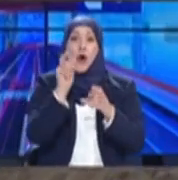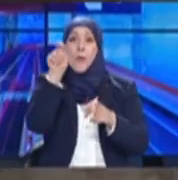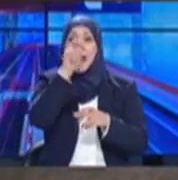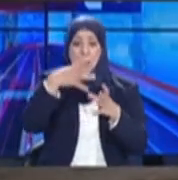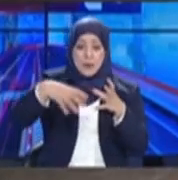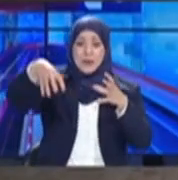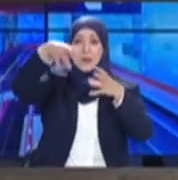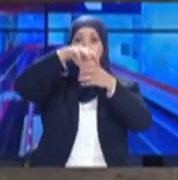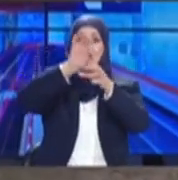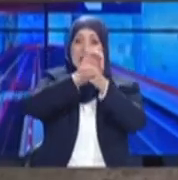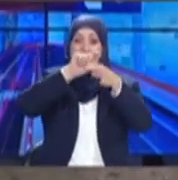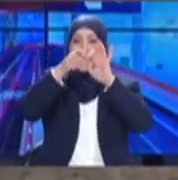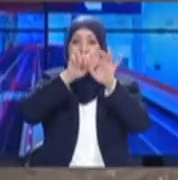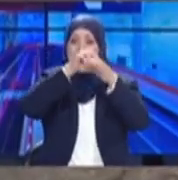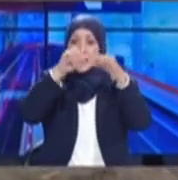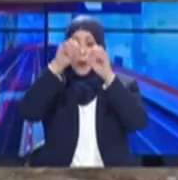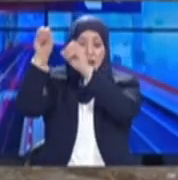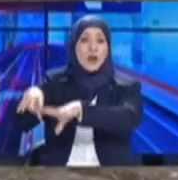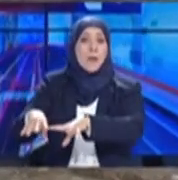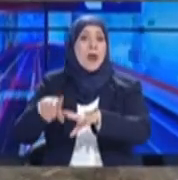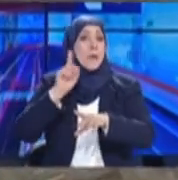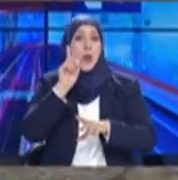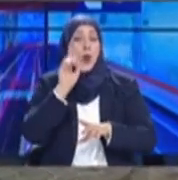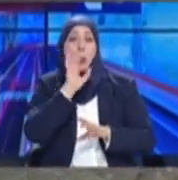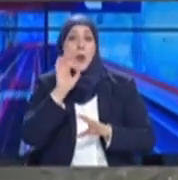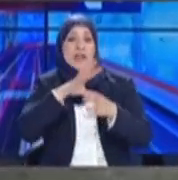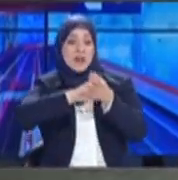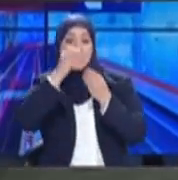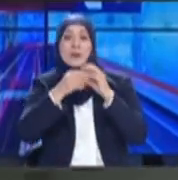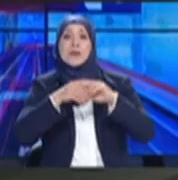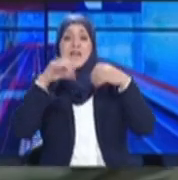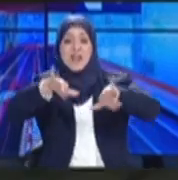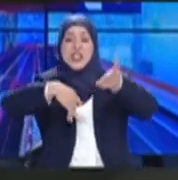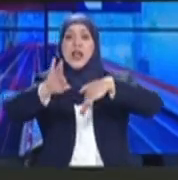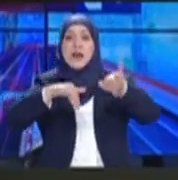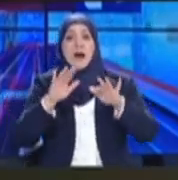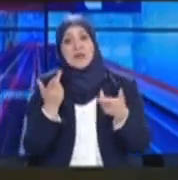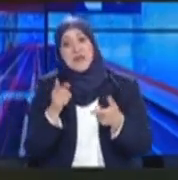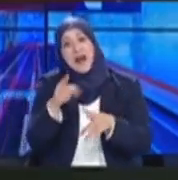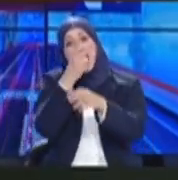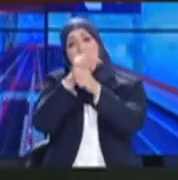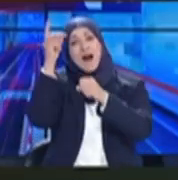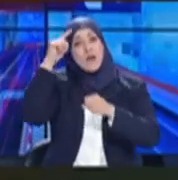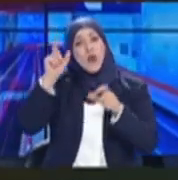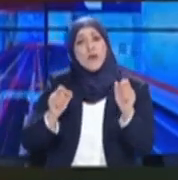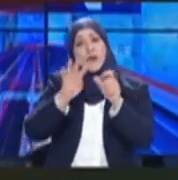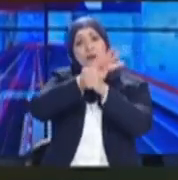الها حبينا بشير واه حبينا ايضا نحكي مع